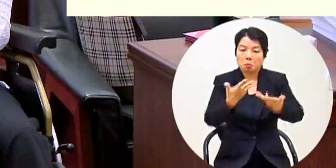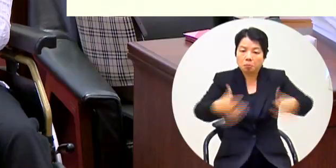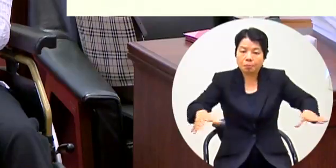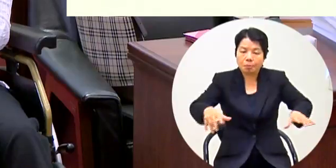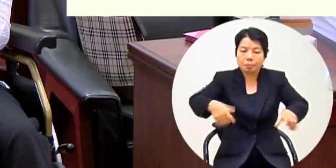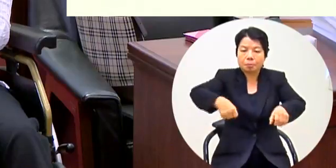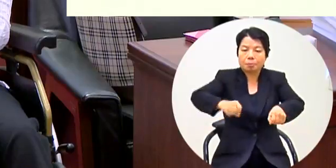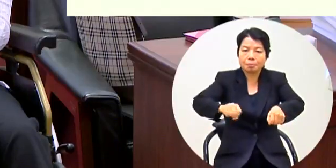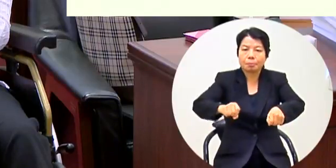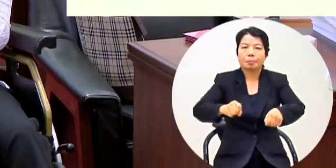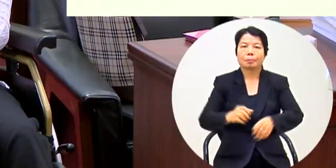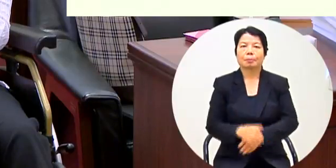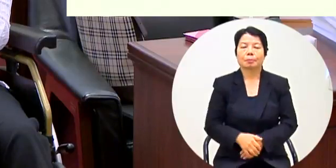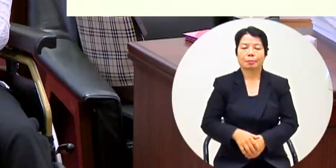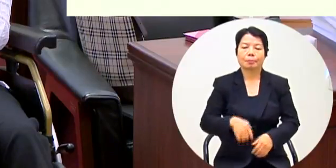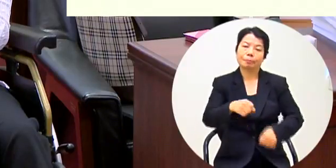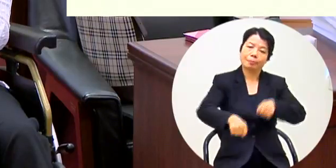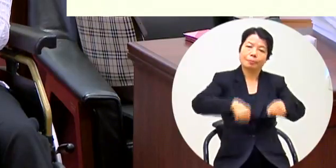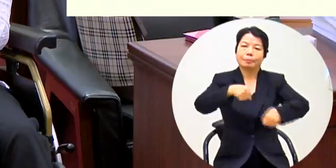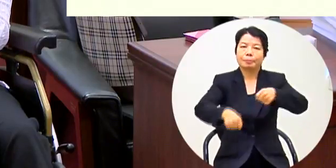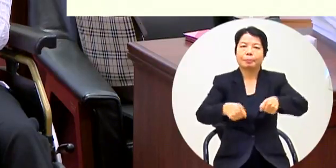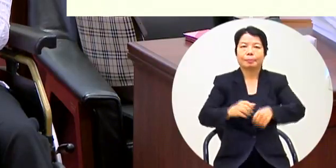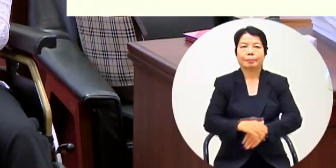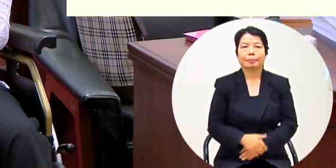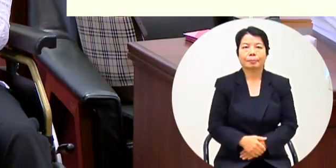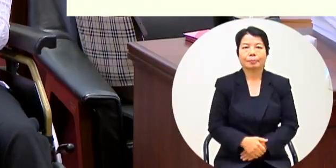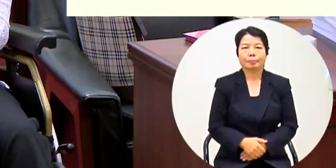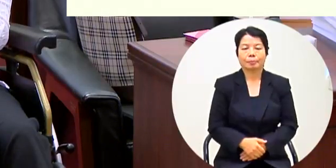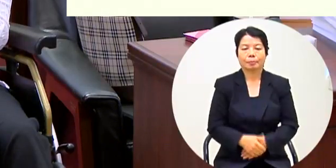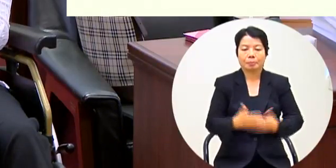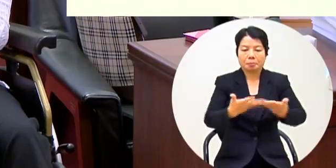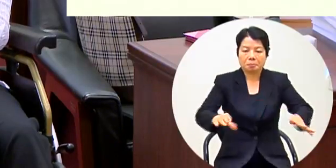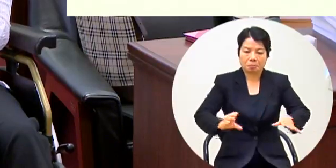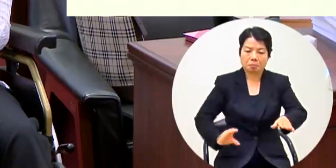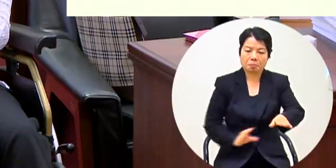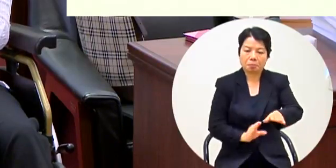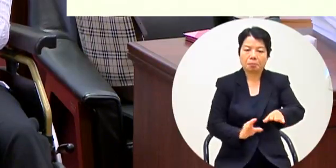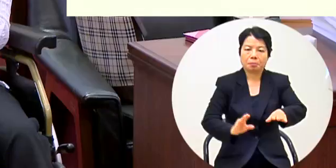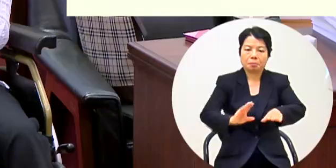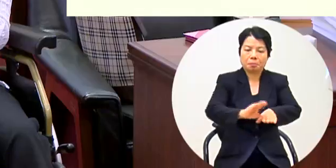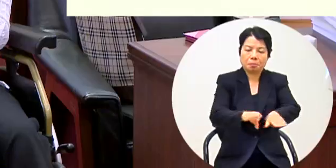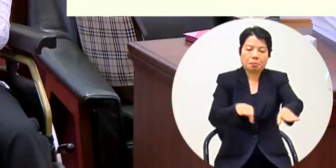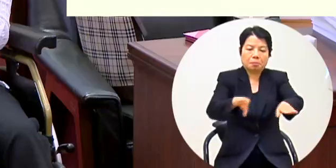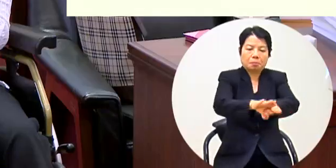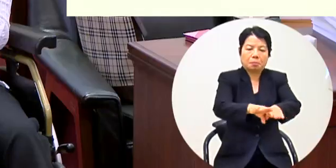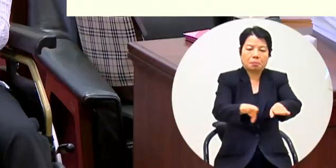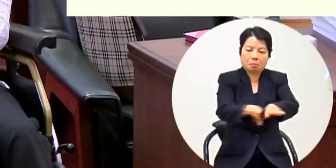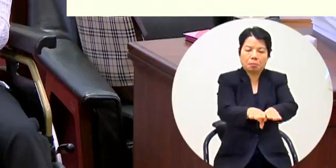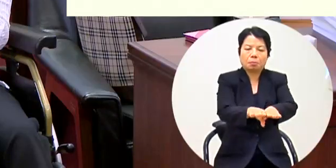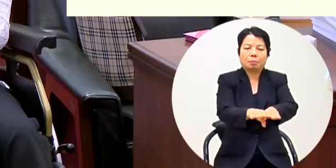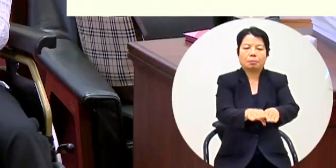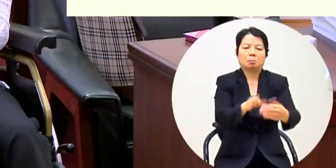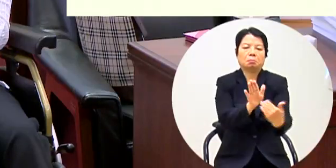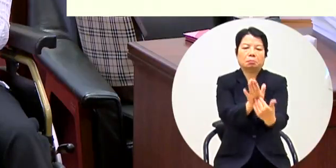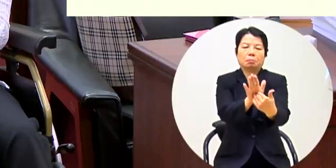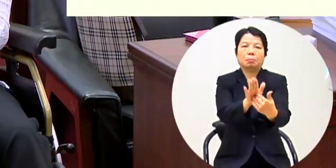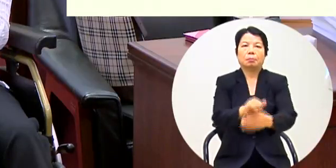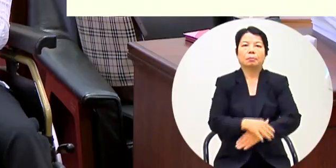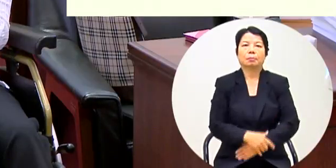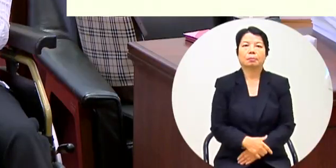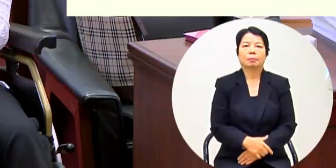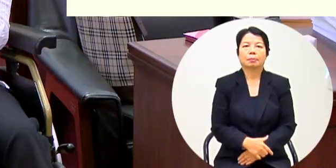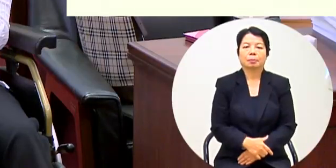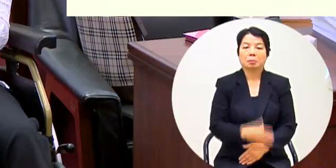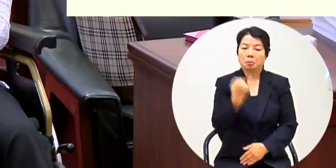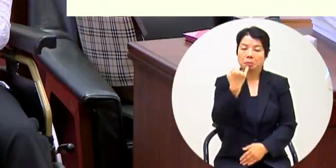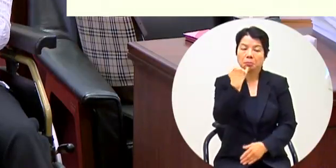可能或者是更多的一些汽车呢，会把它违规停放去堵住。但是我觉得这个是取缔跟规定严格执